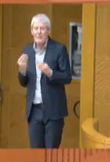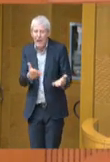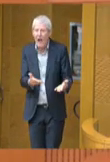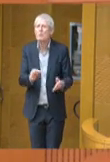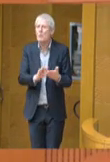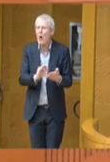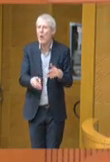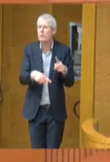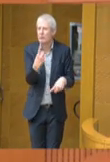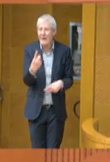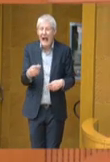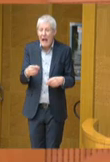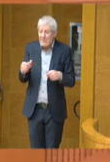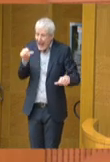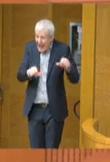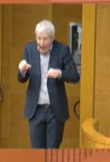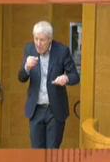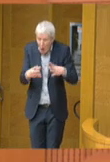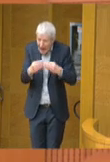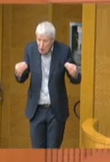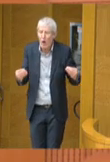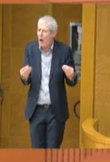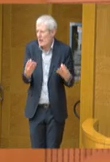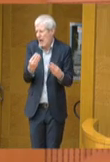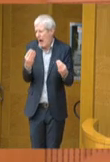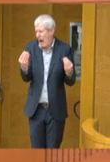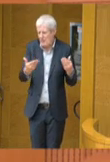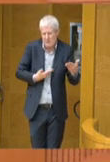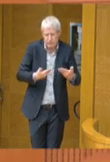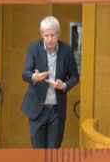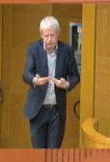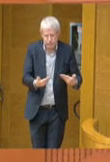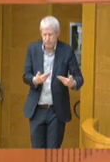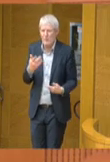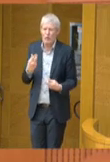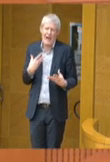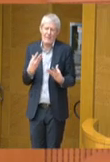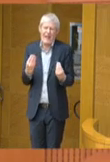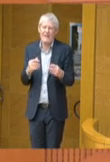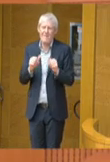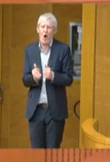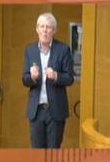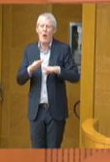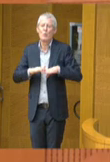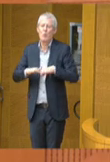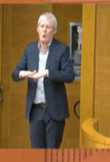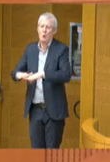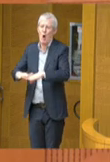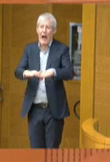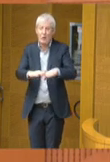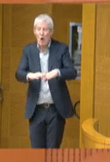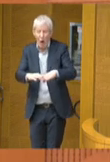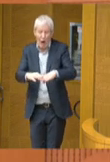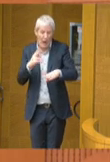Durante il laboratorio sono state molteplici le opportunità di aiuto reciproco, le varie forme di tutoraggio nei riguardi di